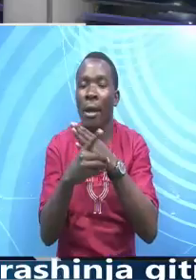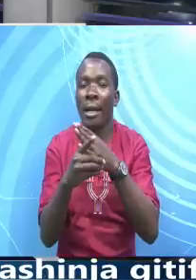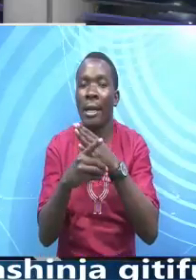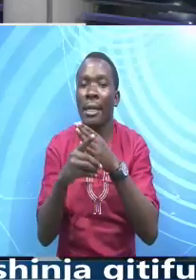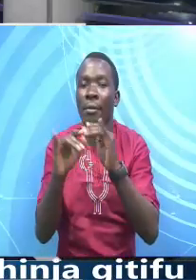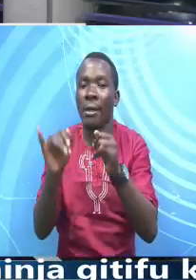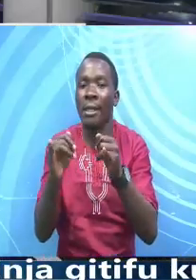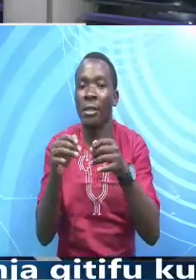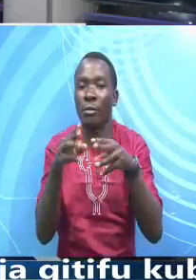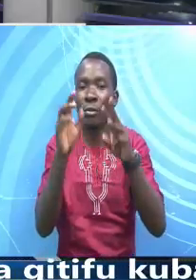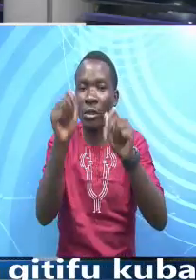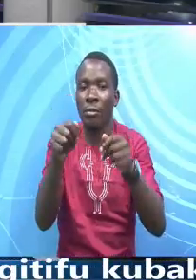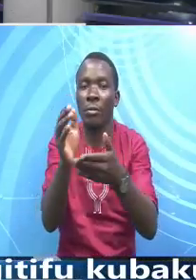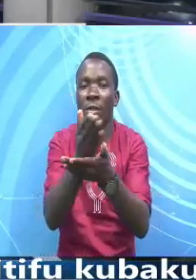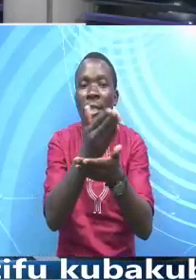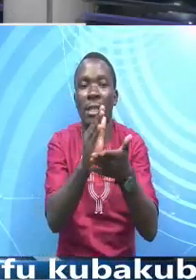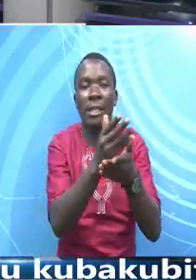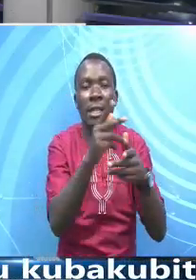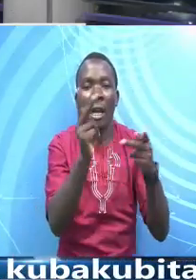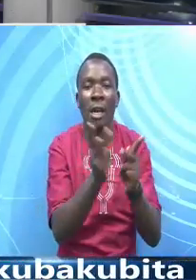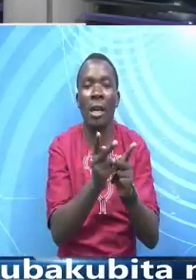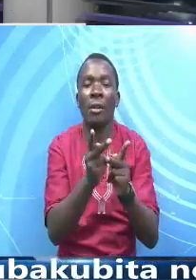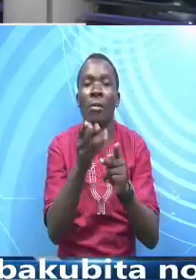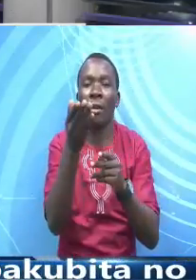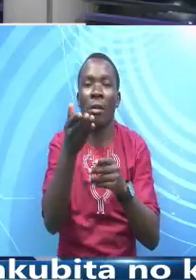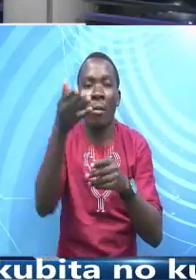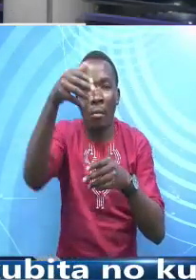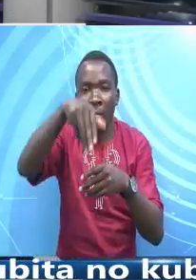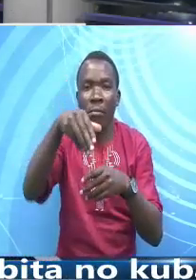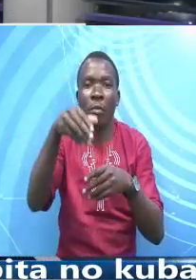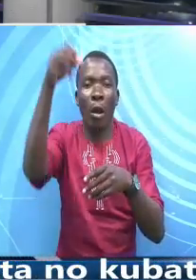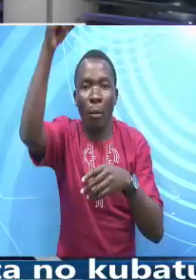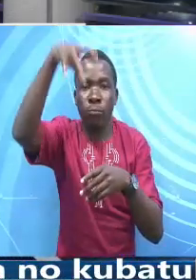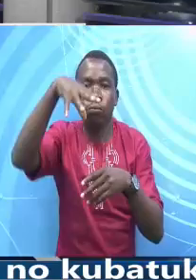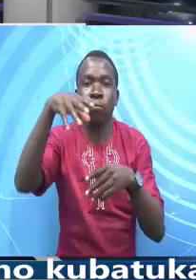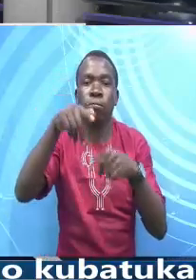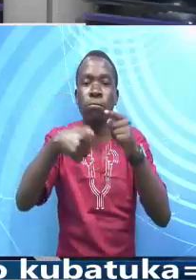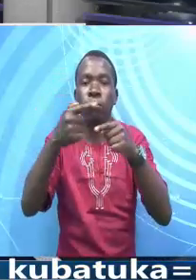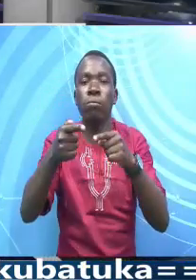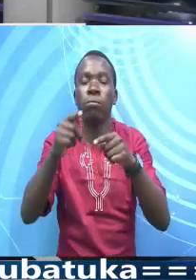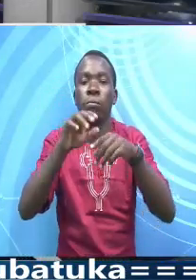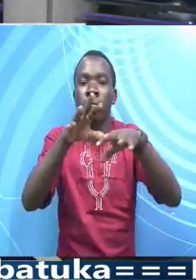busaranganya hataragira umuriro babashe kuba bagubona. Kevin Christian akomeza ku buryo burambuye.